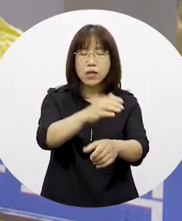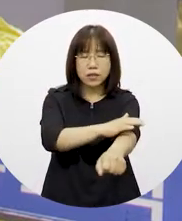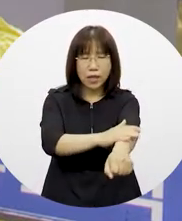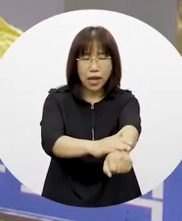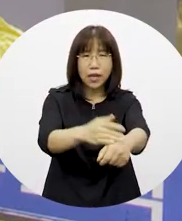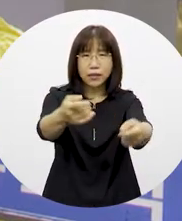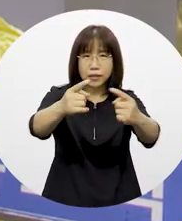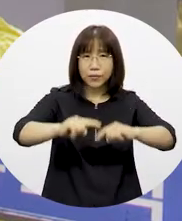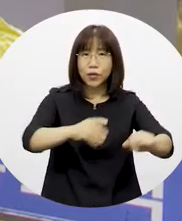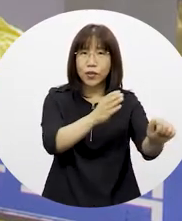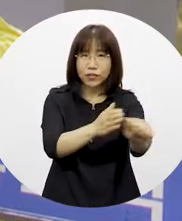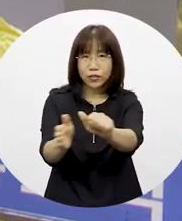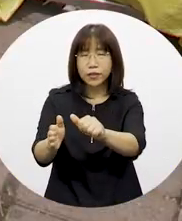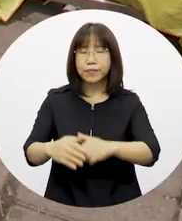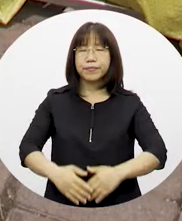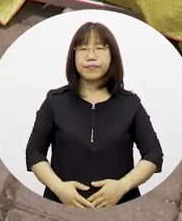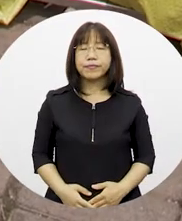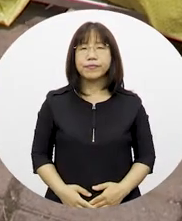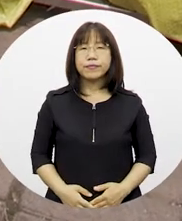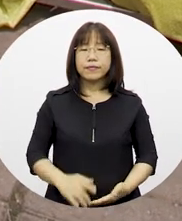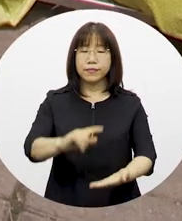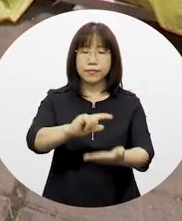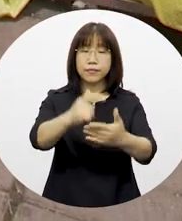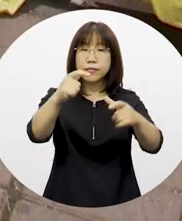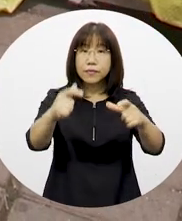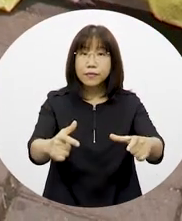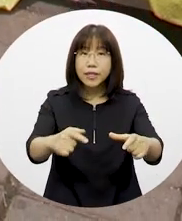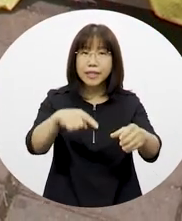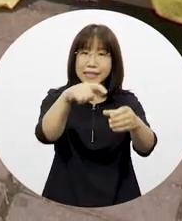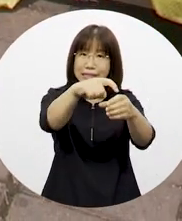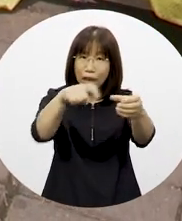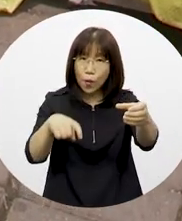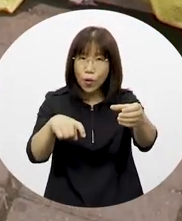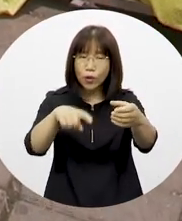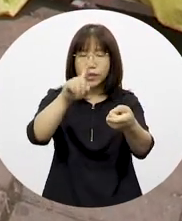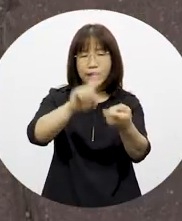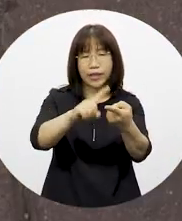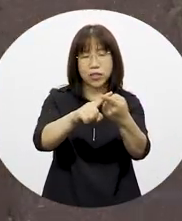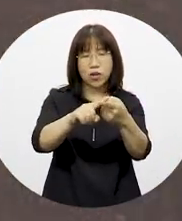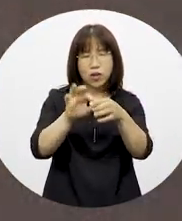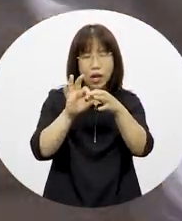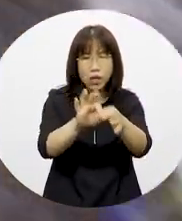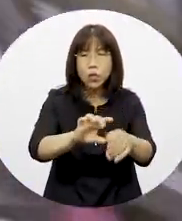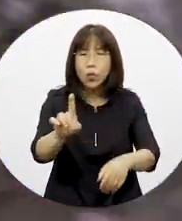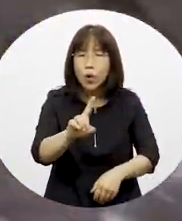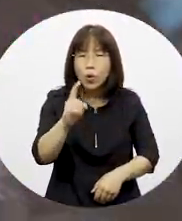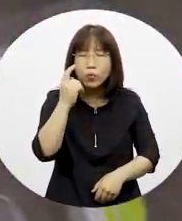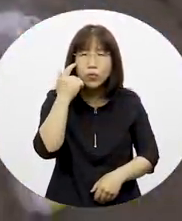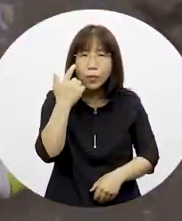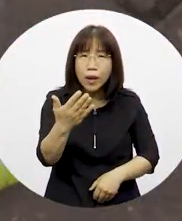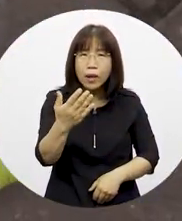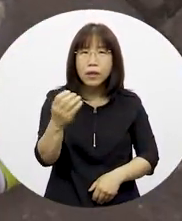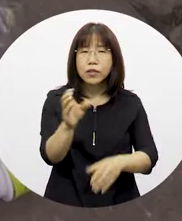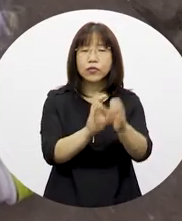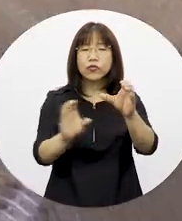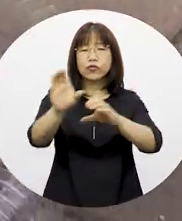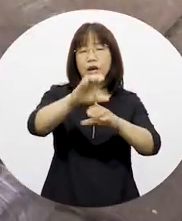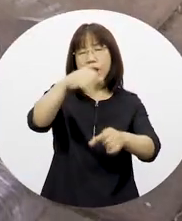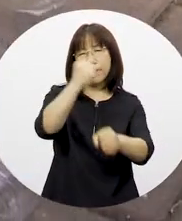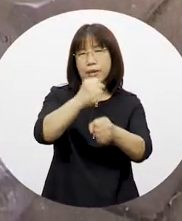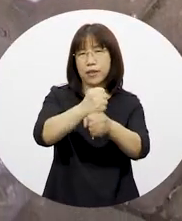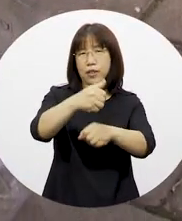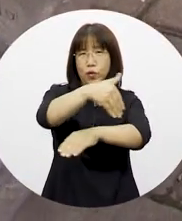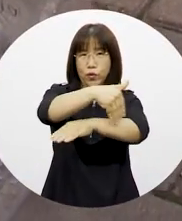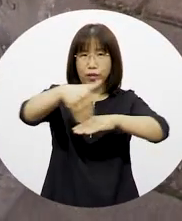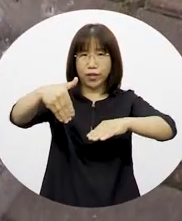적극 동참해 주세요. 한편 강서구는 제거봉 사용에 대한 지속적인 모니터링을 통해 추가 제작 여부도